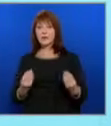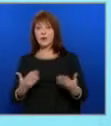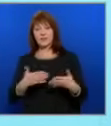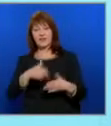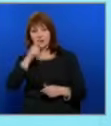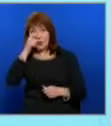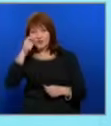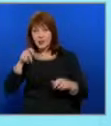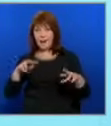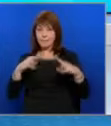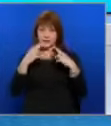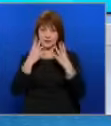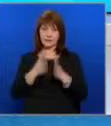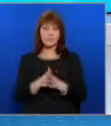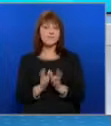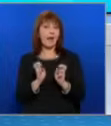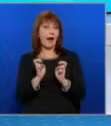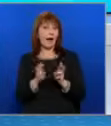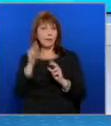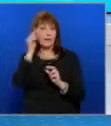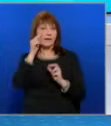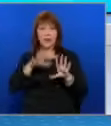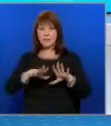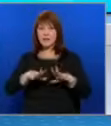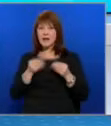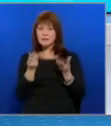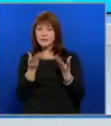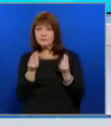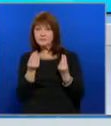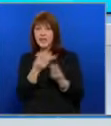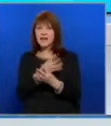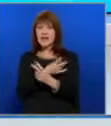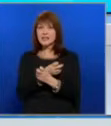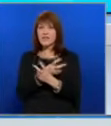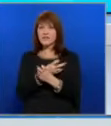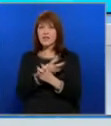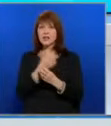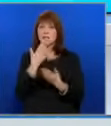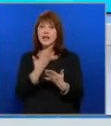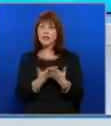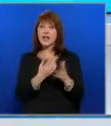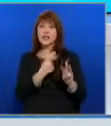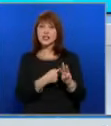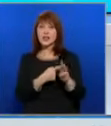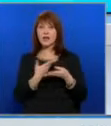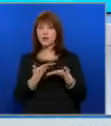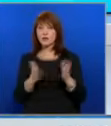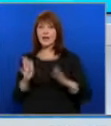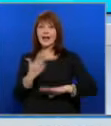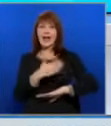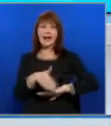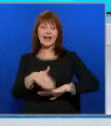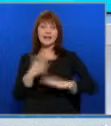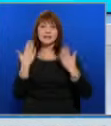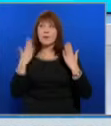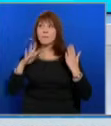Здравейте, с новините в 18. Как България приема смекченото австрийско предложение за Шенген за отваряне на границите по